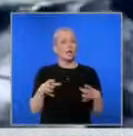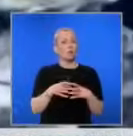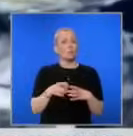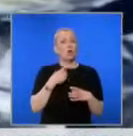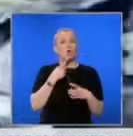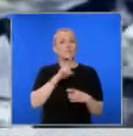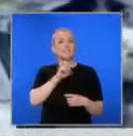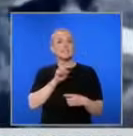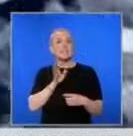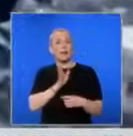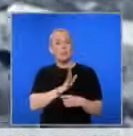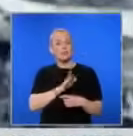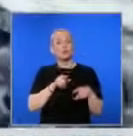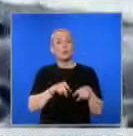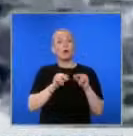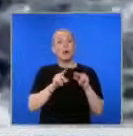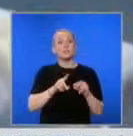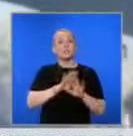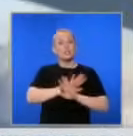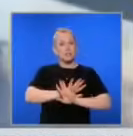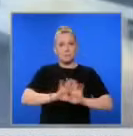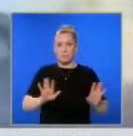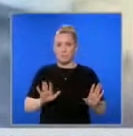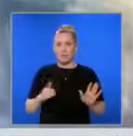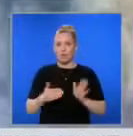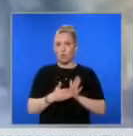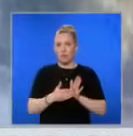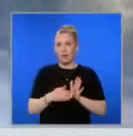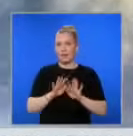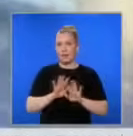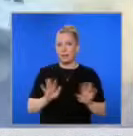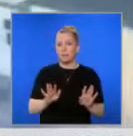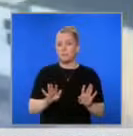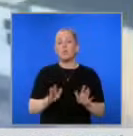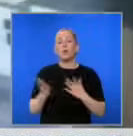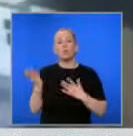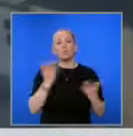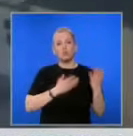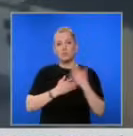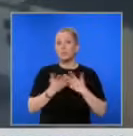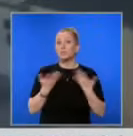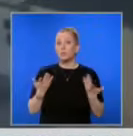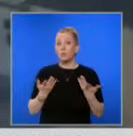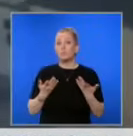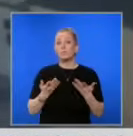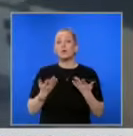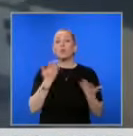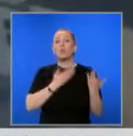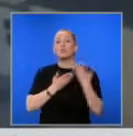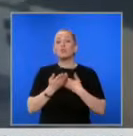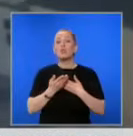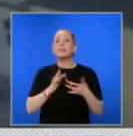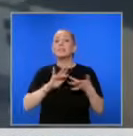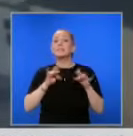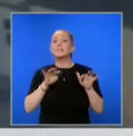че атаките са предотвратени. Въпреки твърденията, в Курска област училищата преминаха към дистанционно обучение. Москва обяви, че е